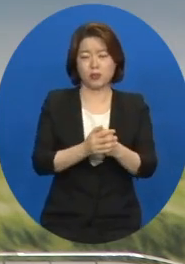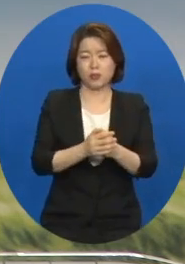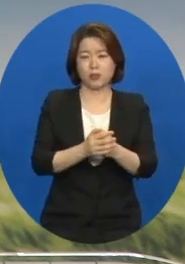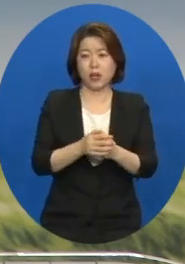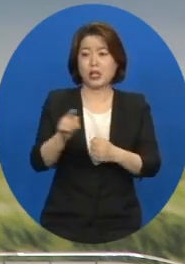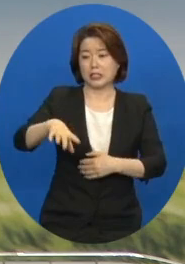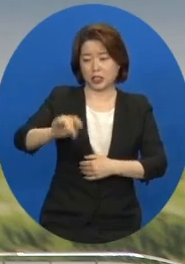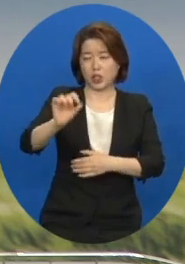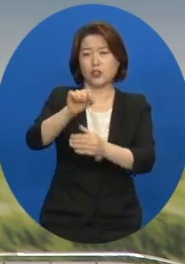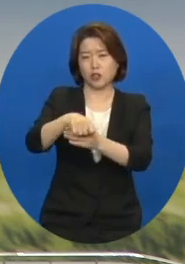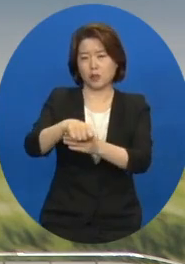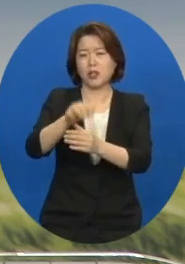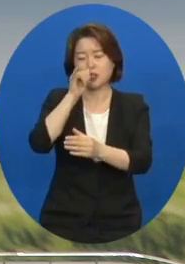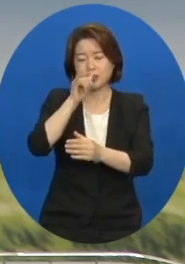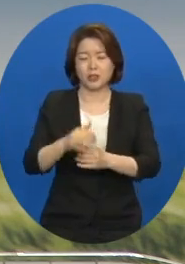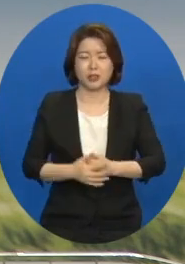거예요.